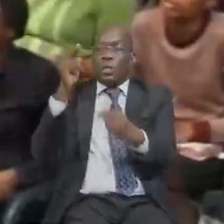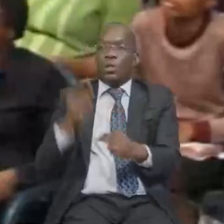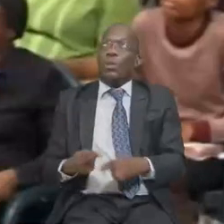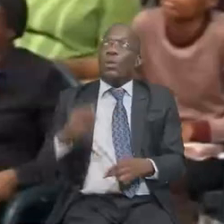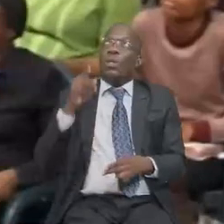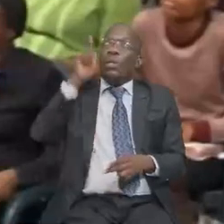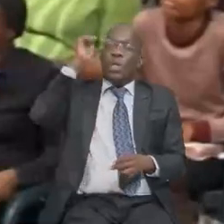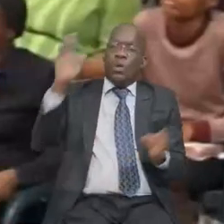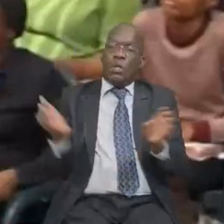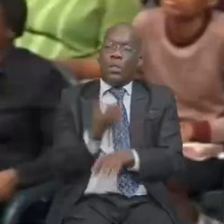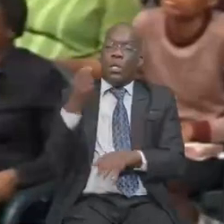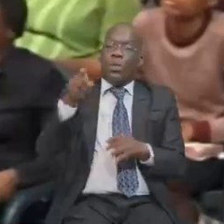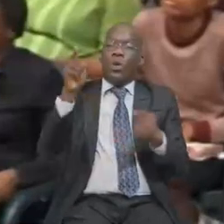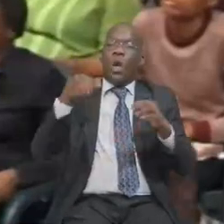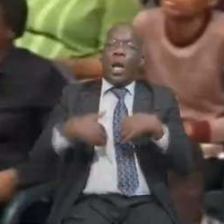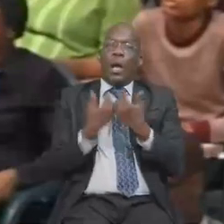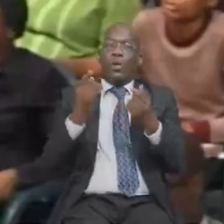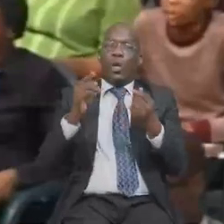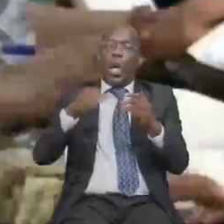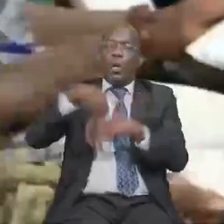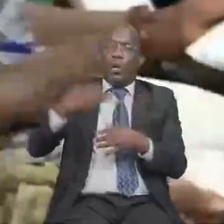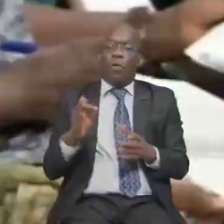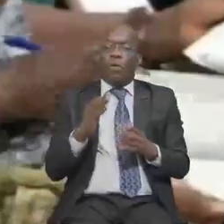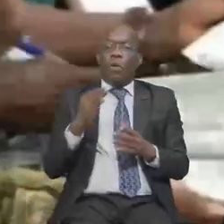la dégradation, va te conduire à la gloire.